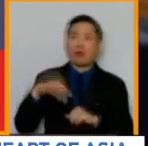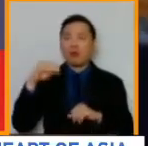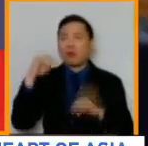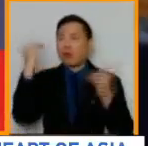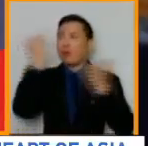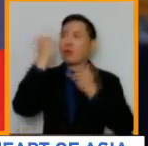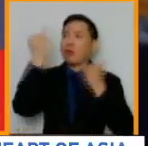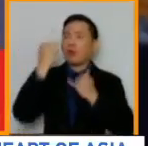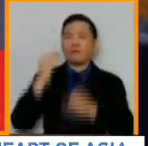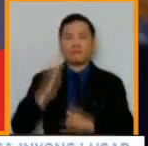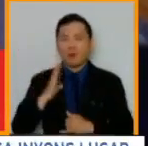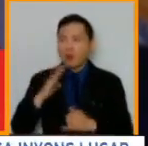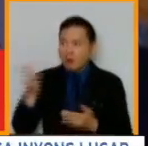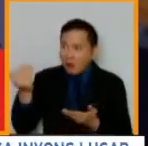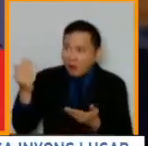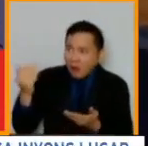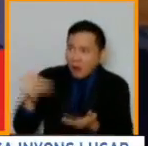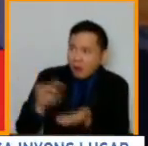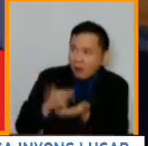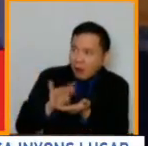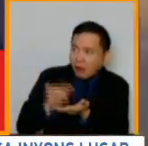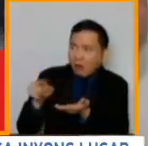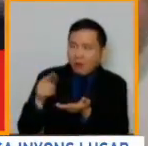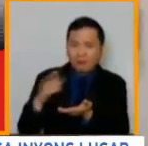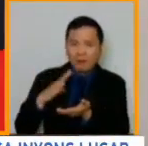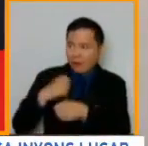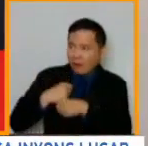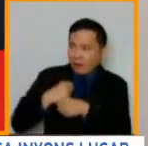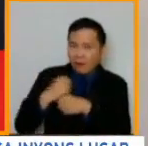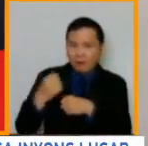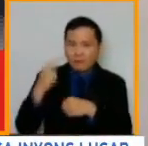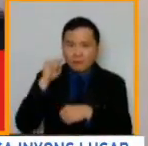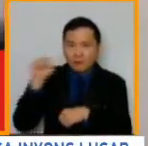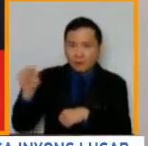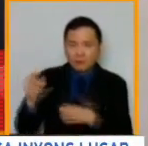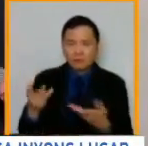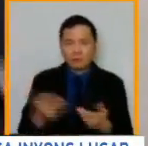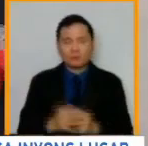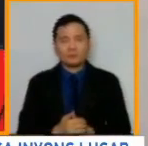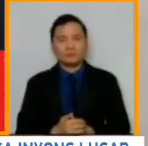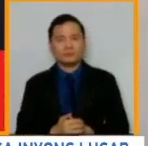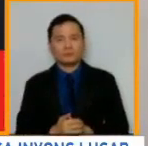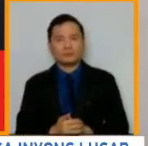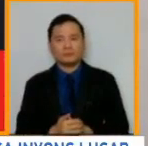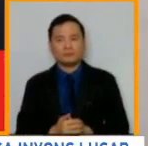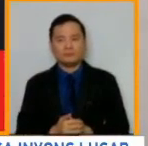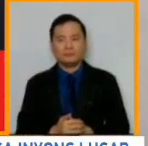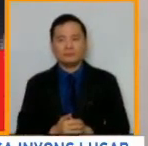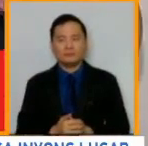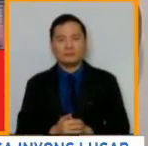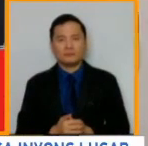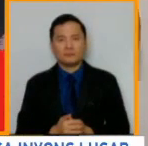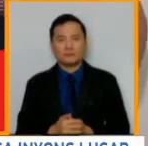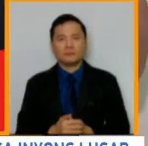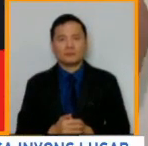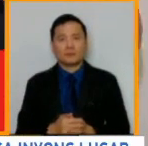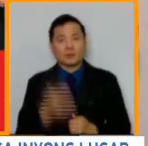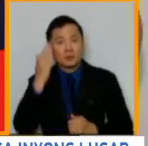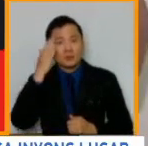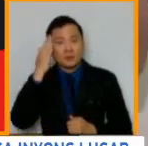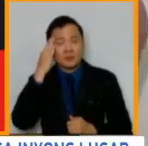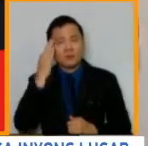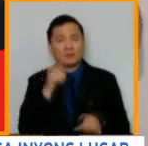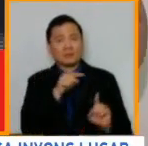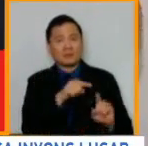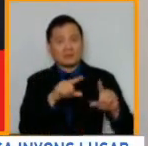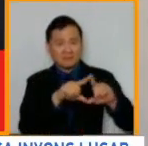sinasamaan nila sa area sa paggawaan. Talagang nakuha raw ng mga namimeke ng vaccination ID yung itsura ng